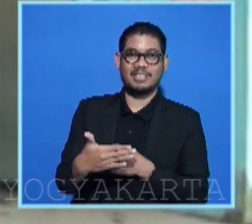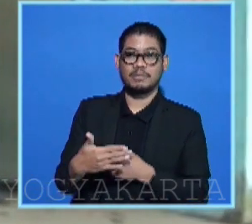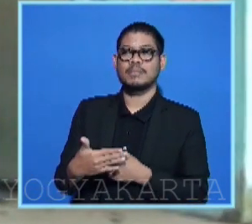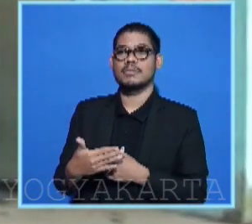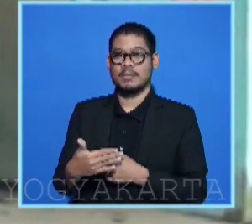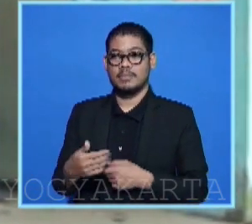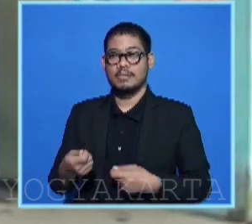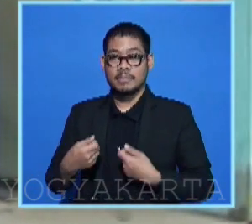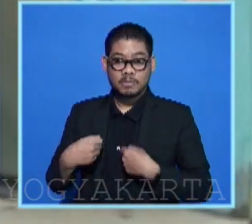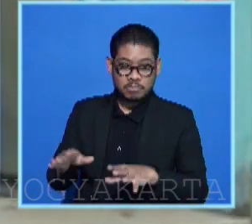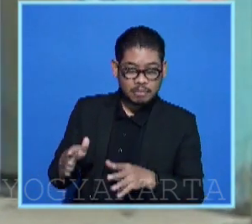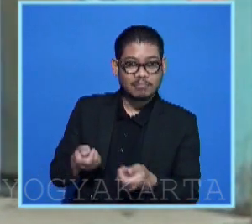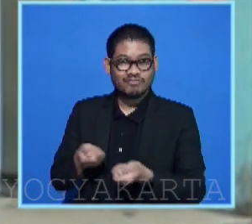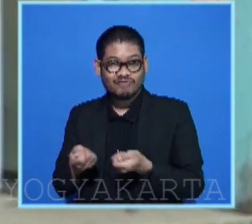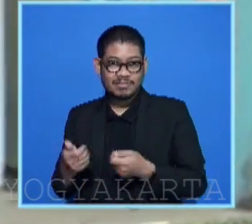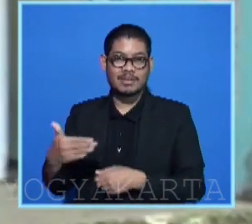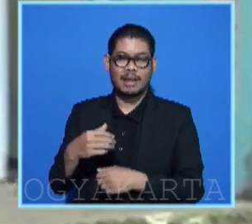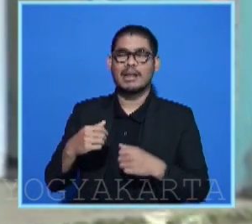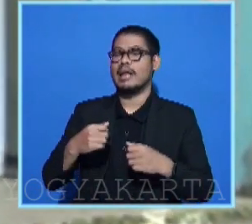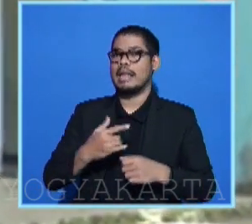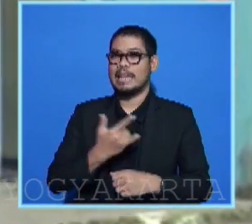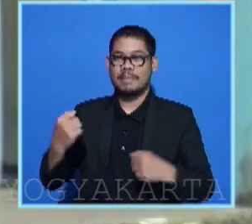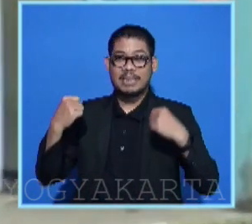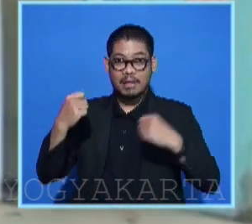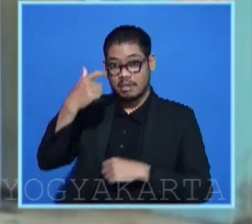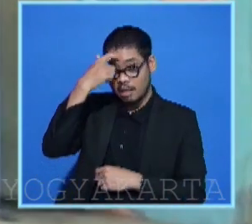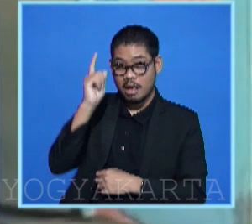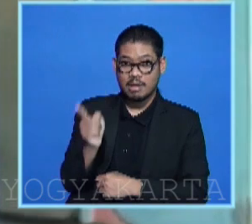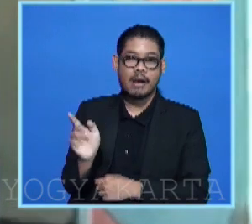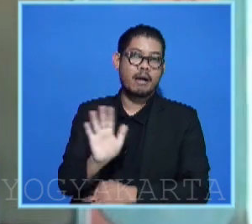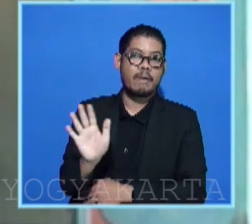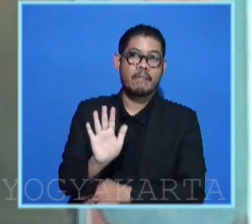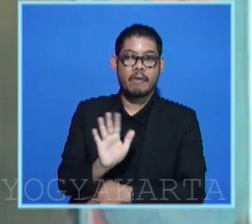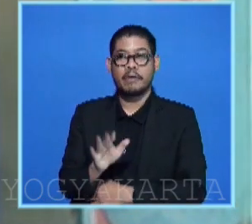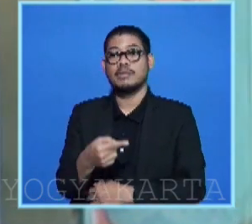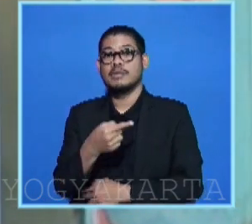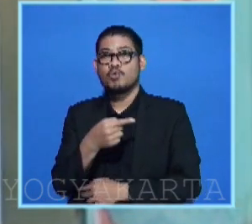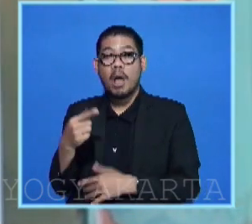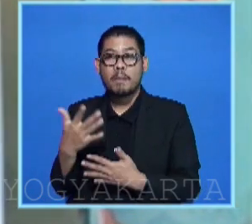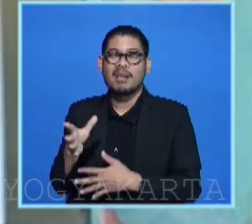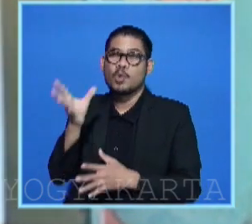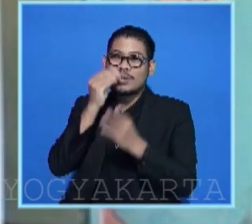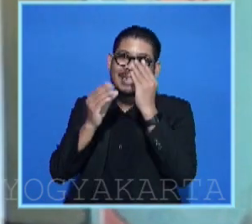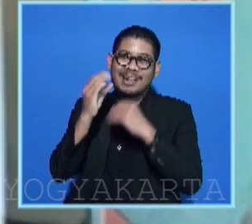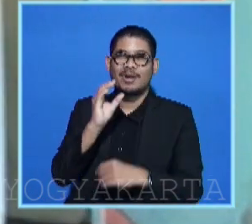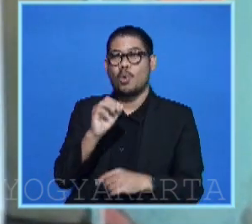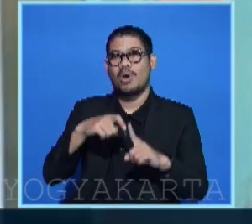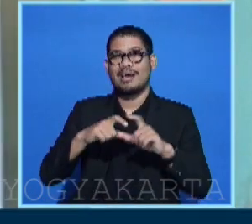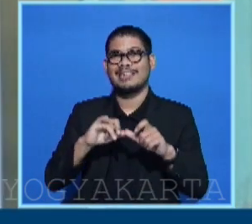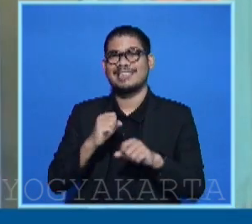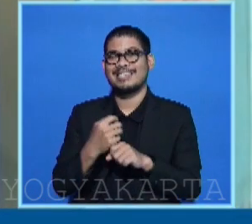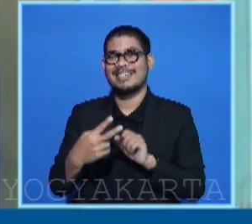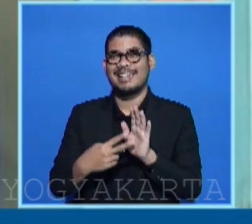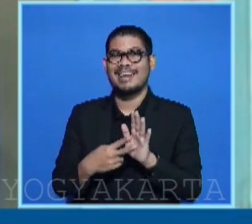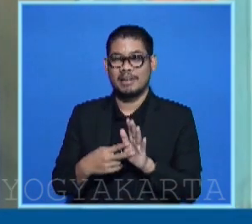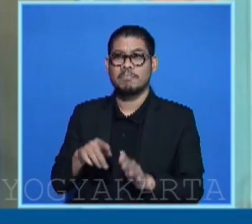wonten penyakit menapa kirang oksigen, menapa mengges kekurangan air, terus